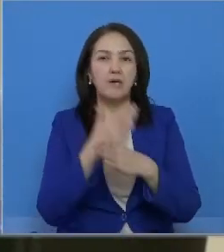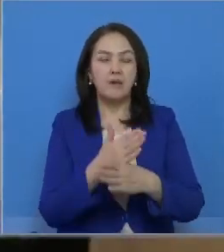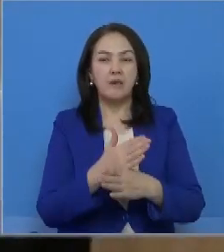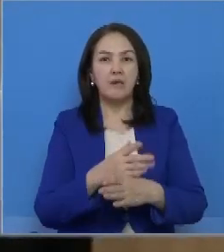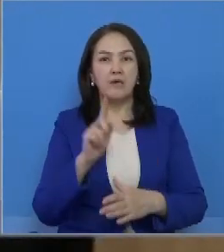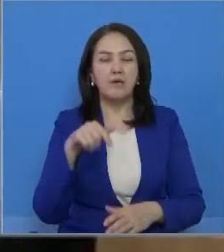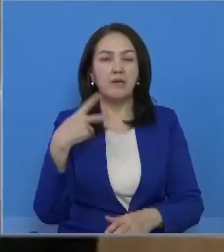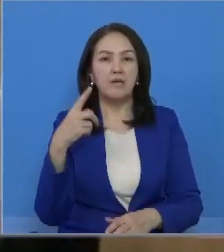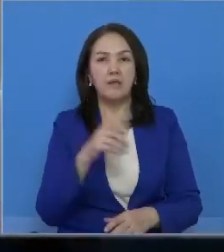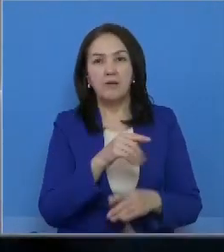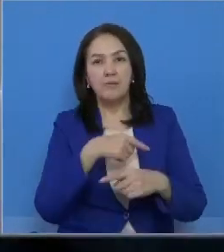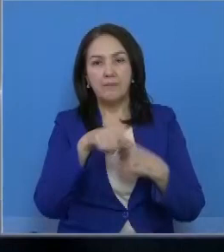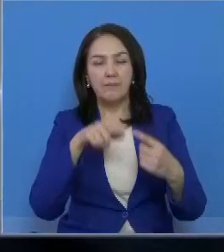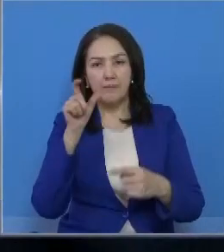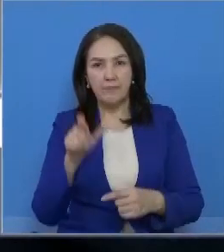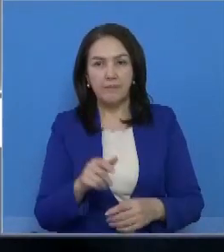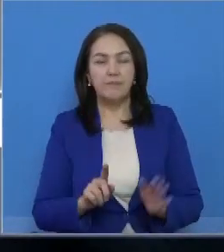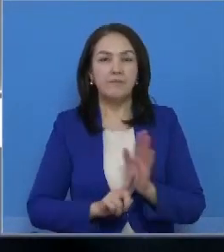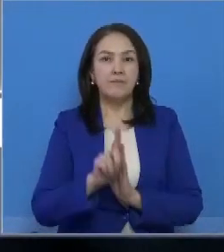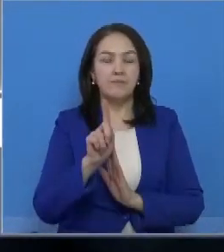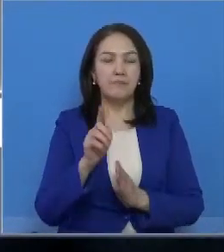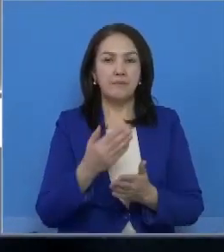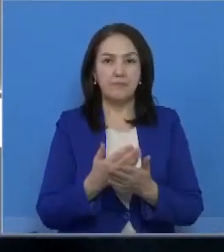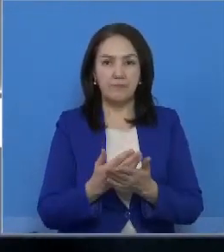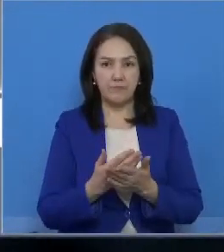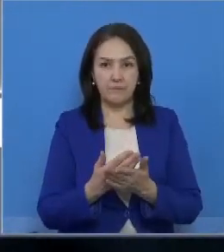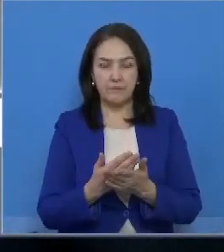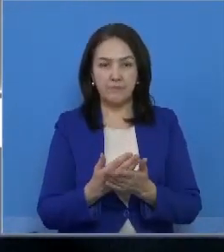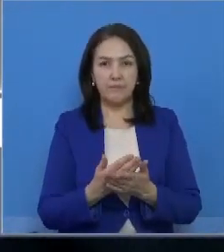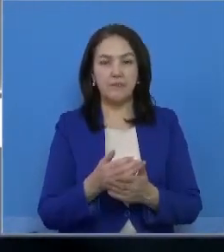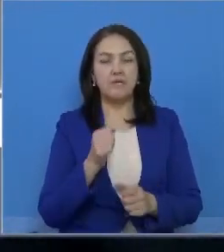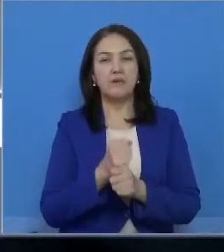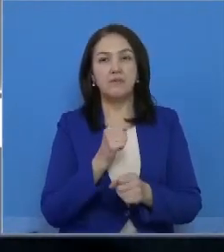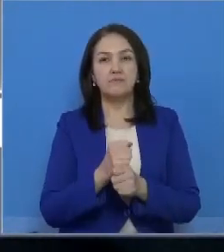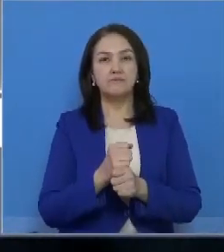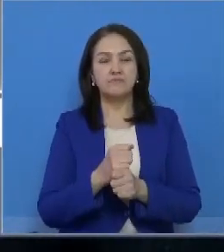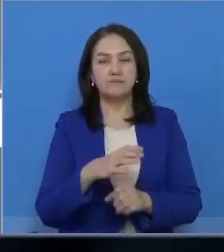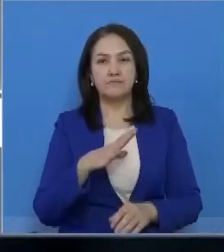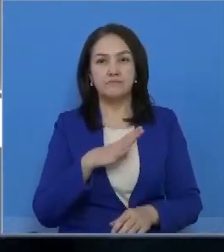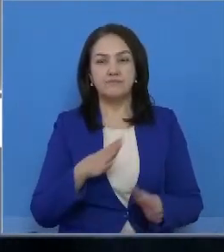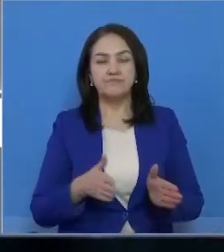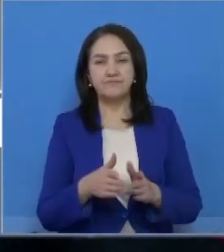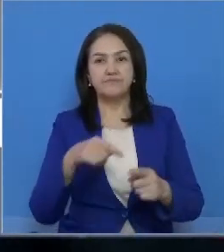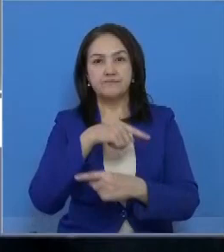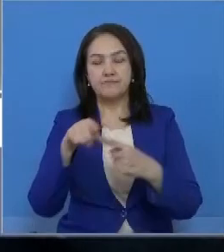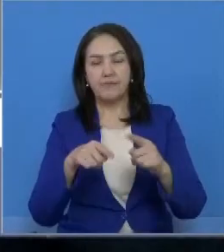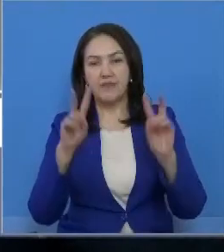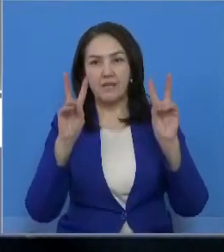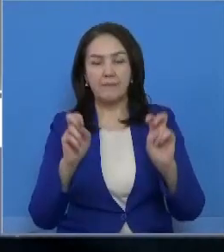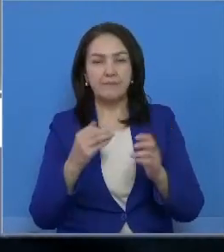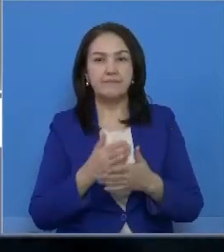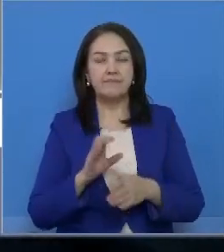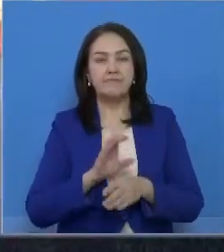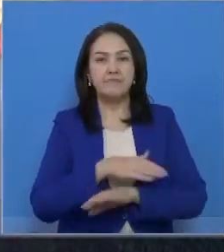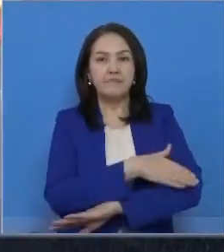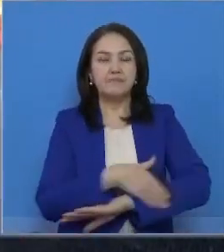более 100 предпринимателям сначала реализация проекта дорога бизнесу в